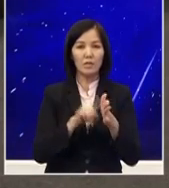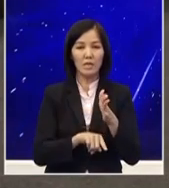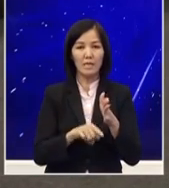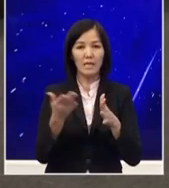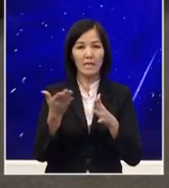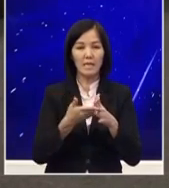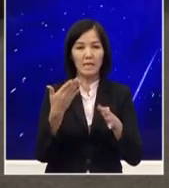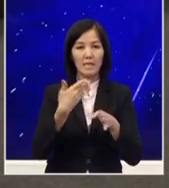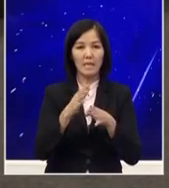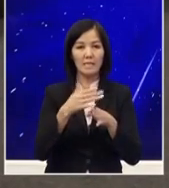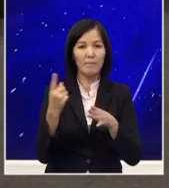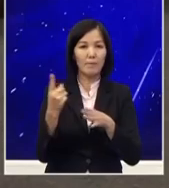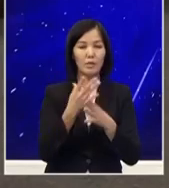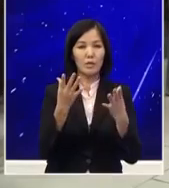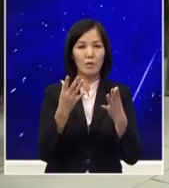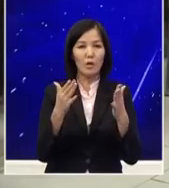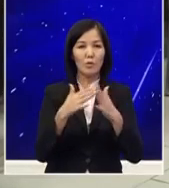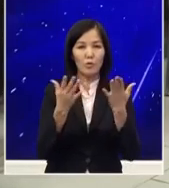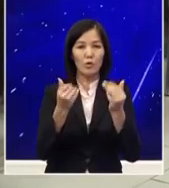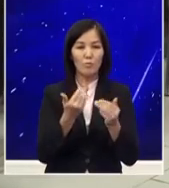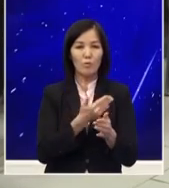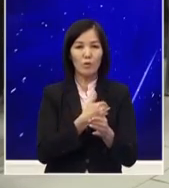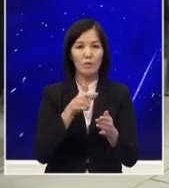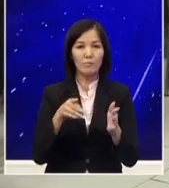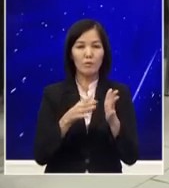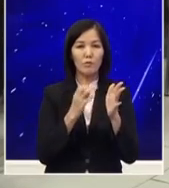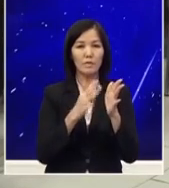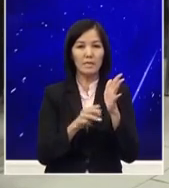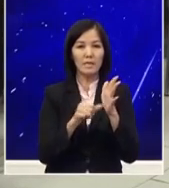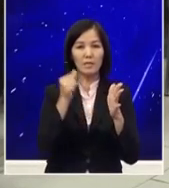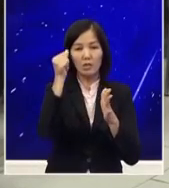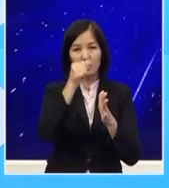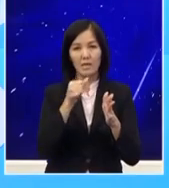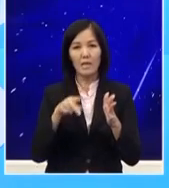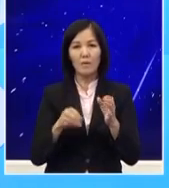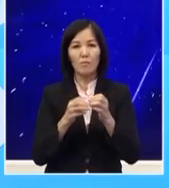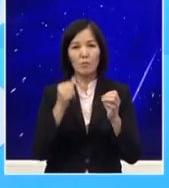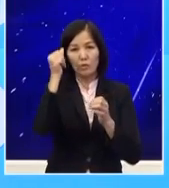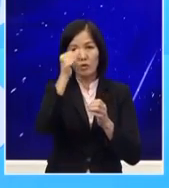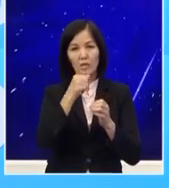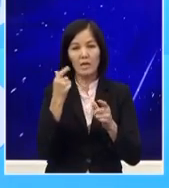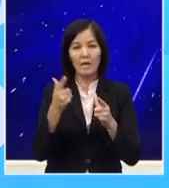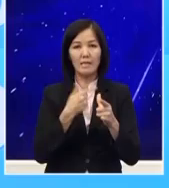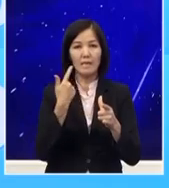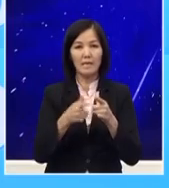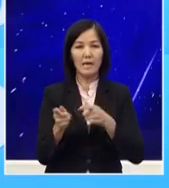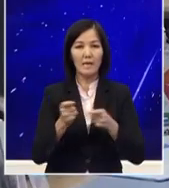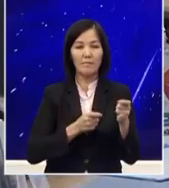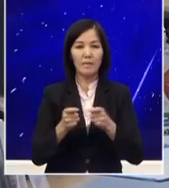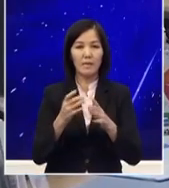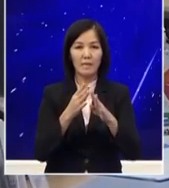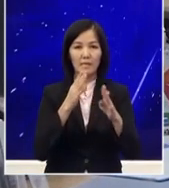бойынша жеңілдетілген несиені бірінші болып баспанаға мұқтаж 1986 жылдан 2010 жылға дейінгі әкімдік